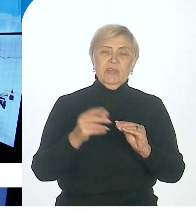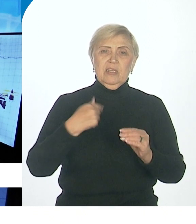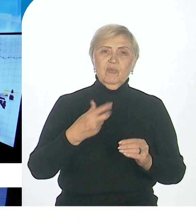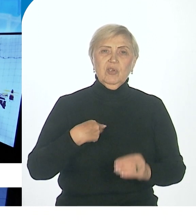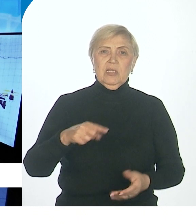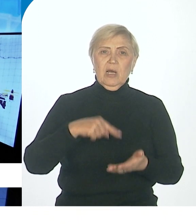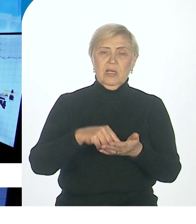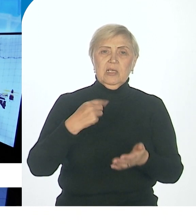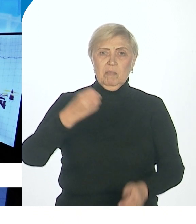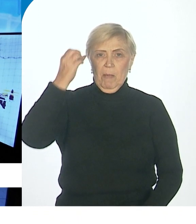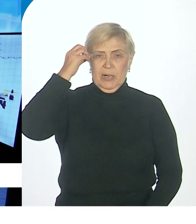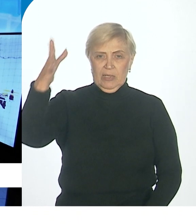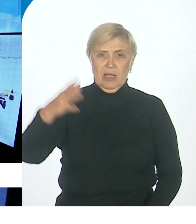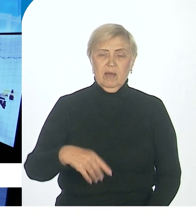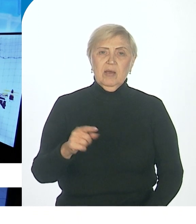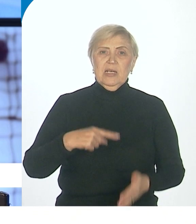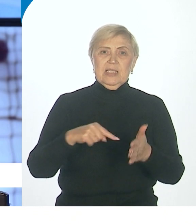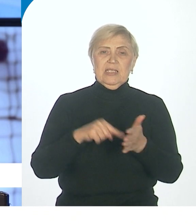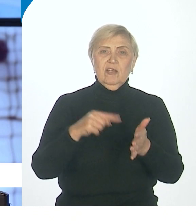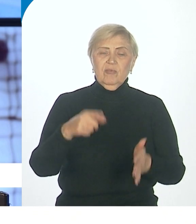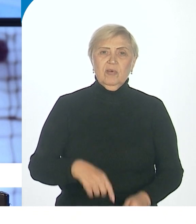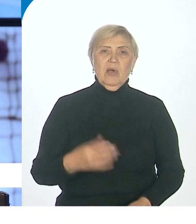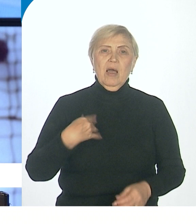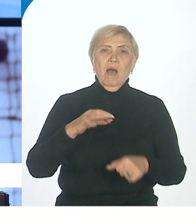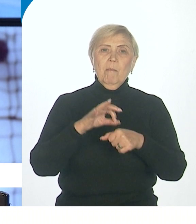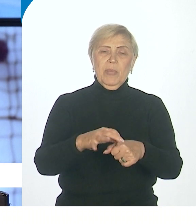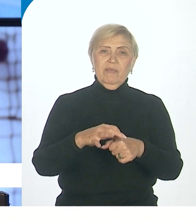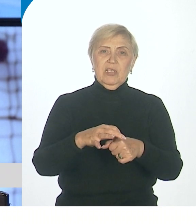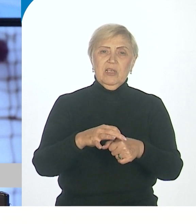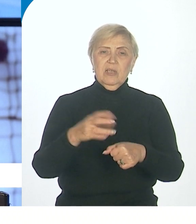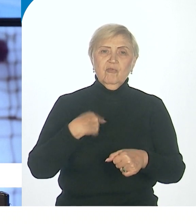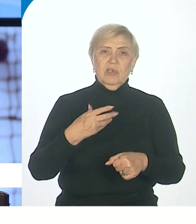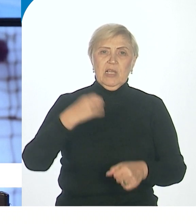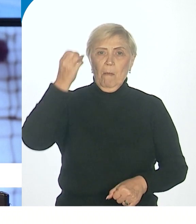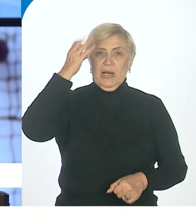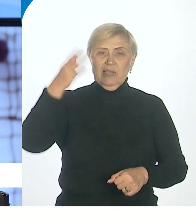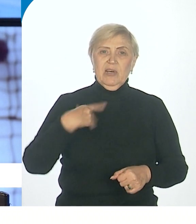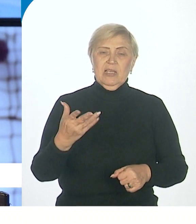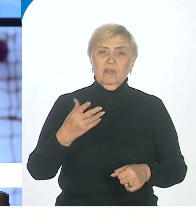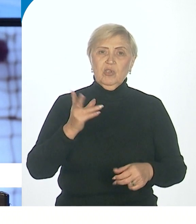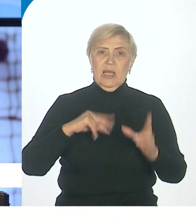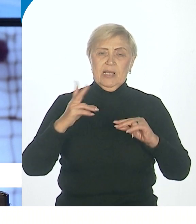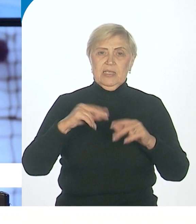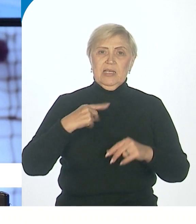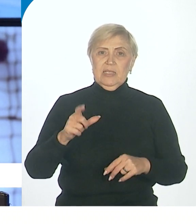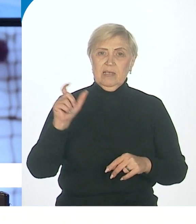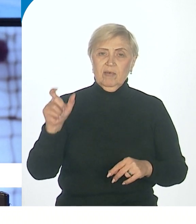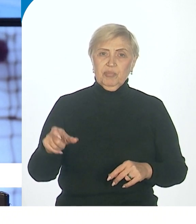муниципальным образованиям с целью проведения образовательных сессий по аэронаправлению и